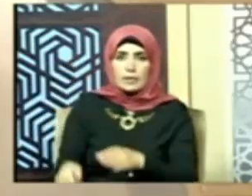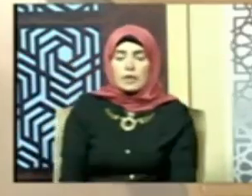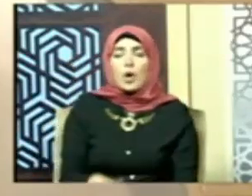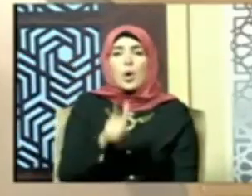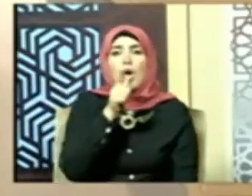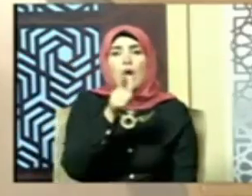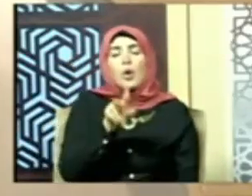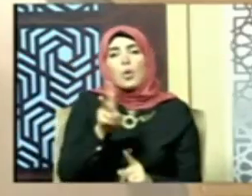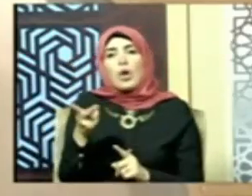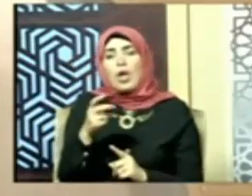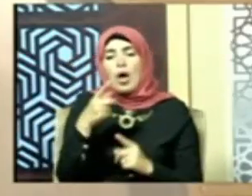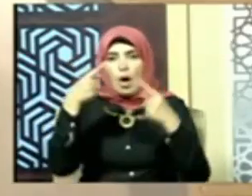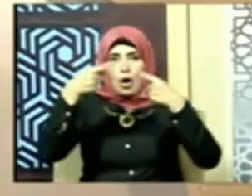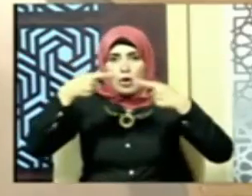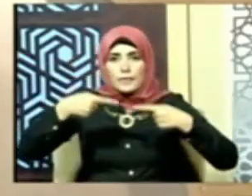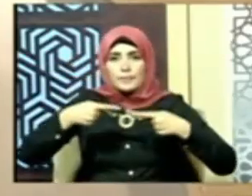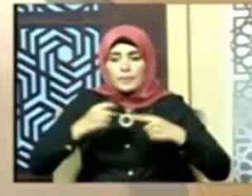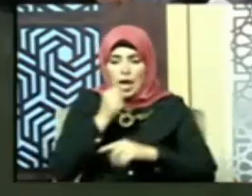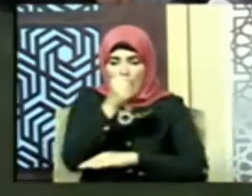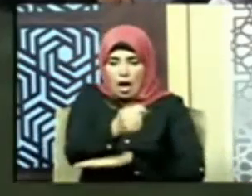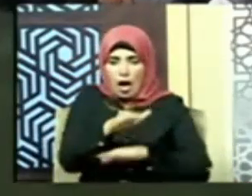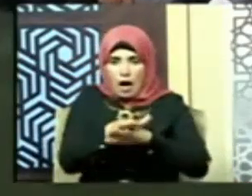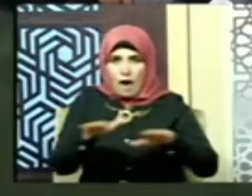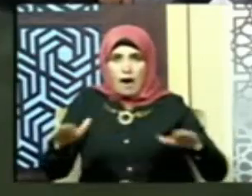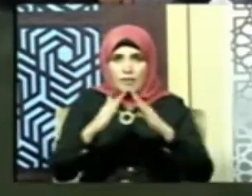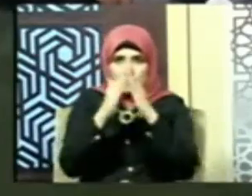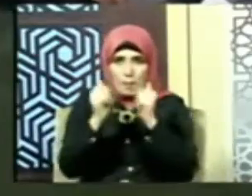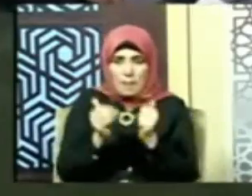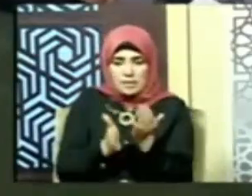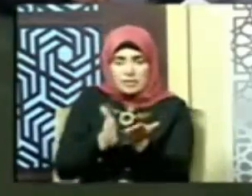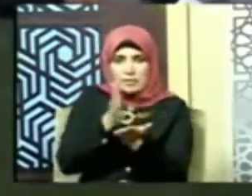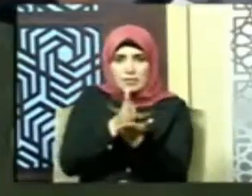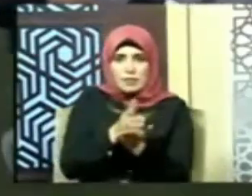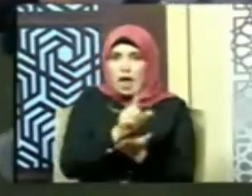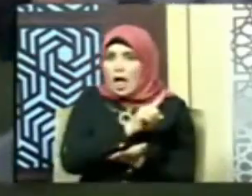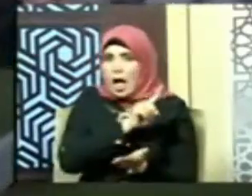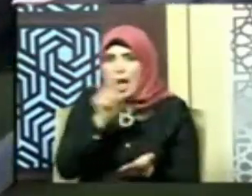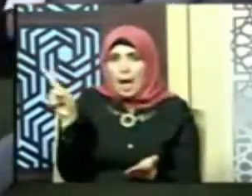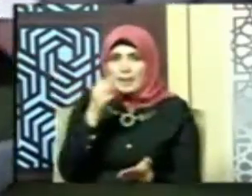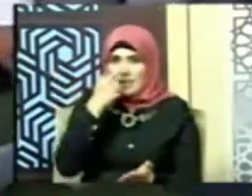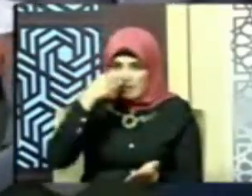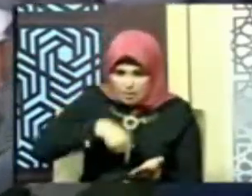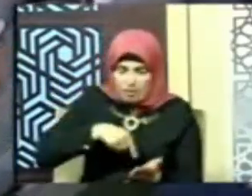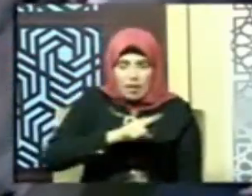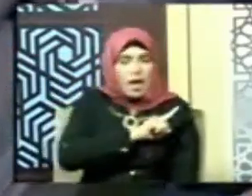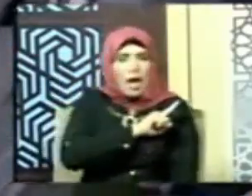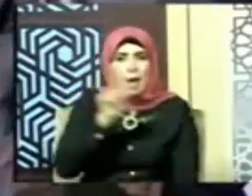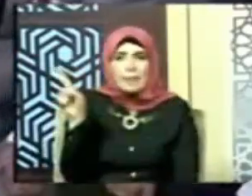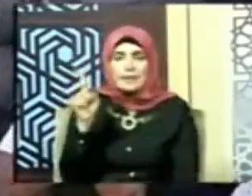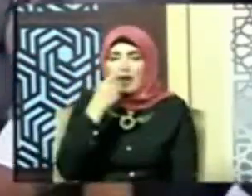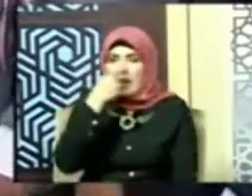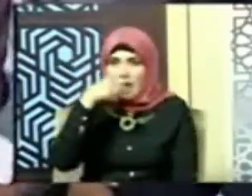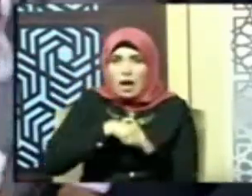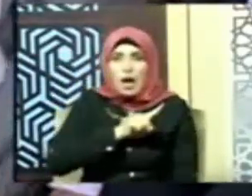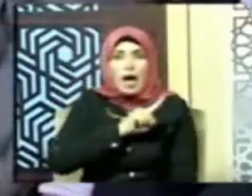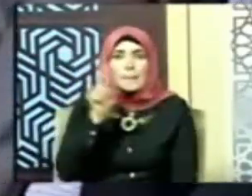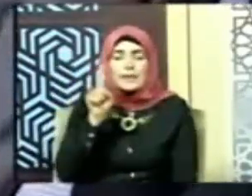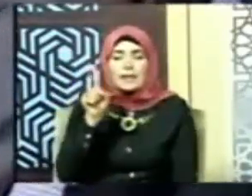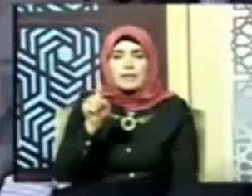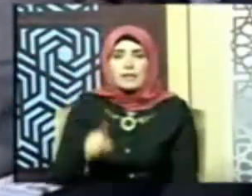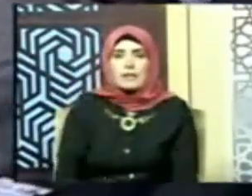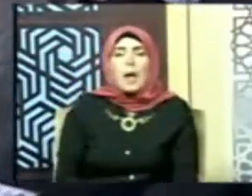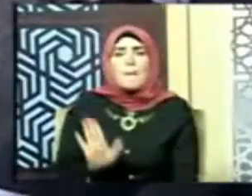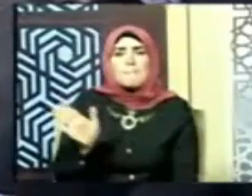الآخر: أرض الكنانة ما هانت على أحد، أرض الكنانة